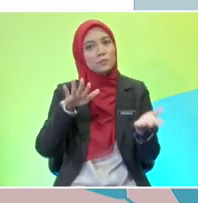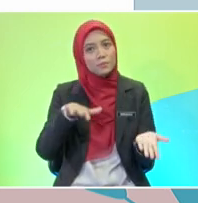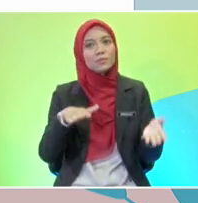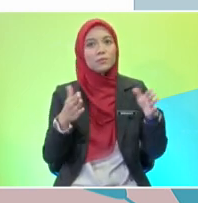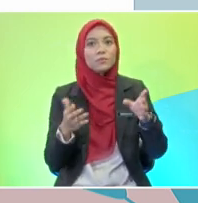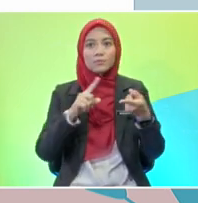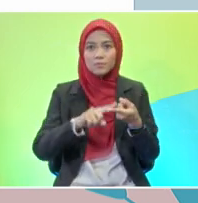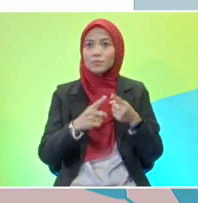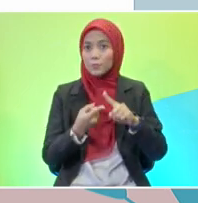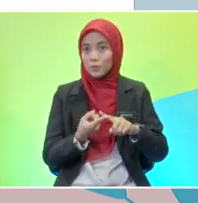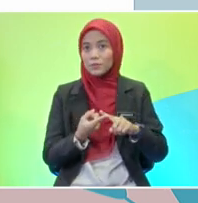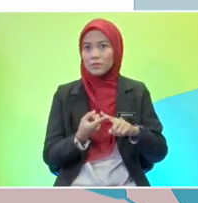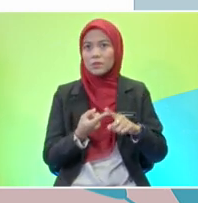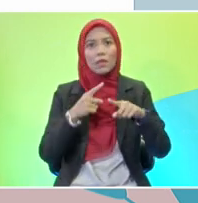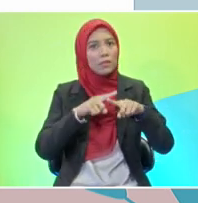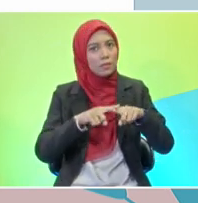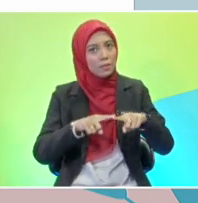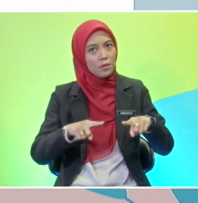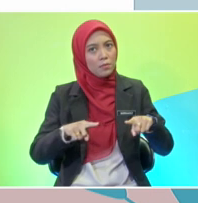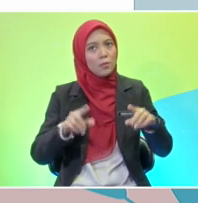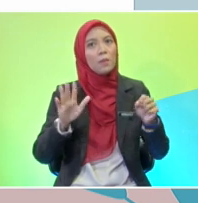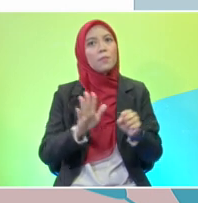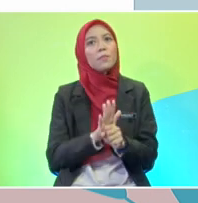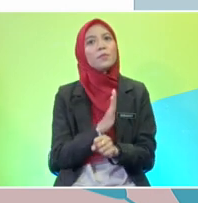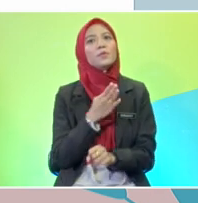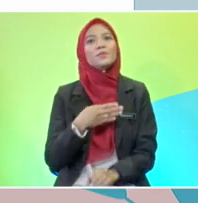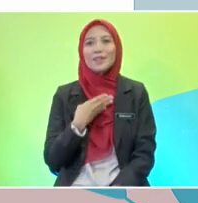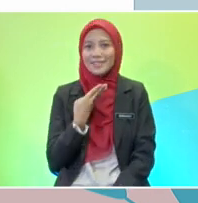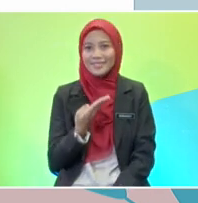tetapi melingkar penuh mesra